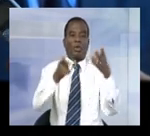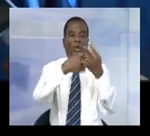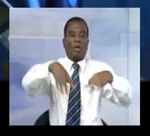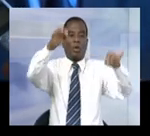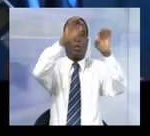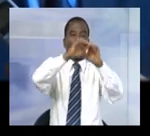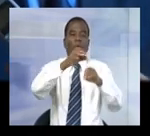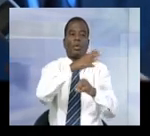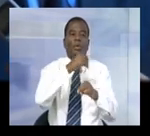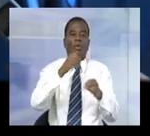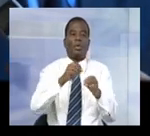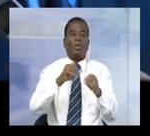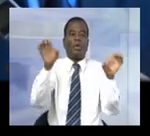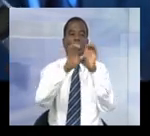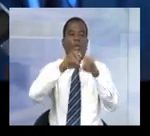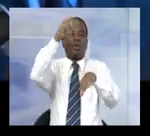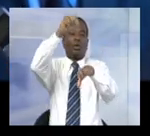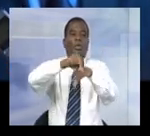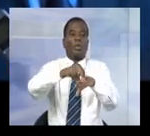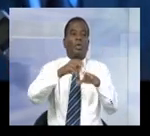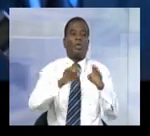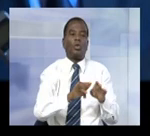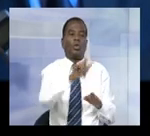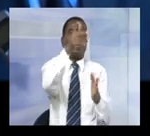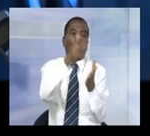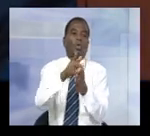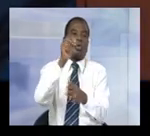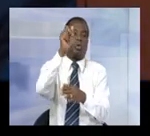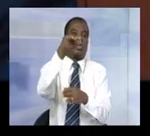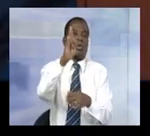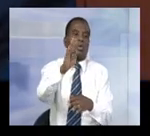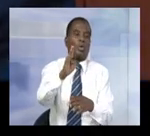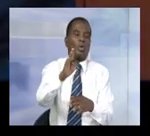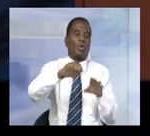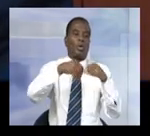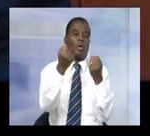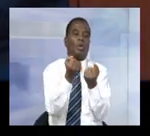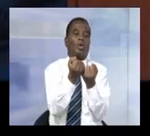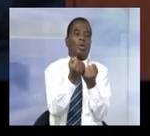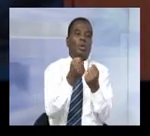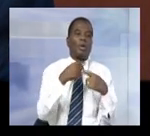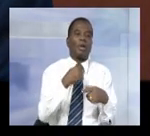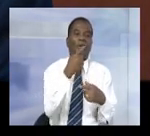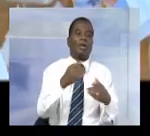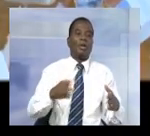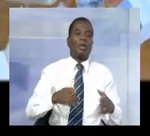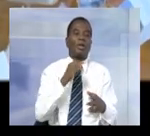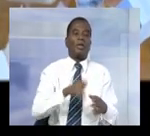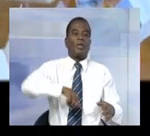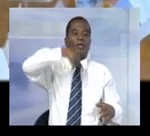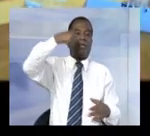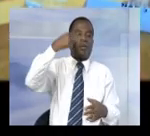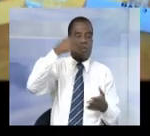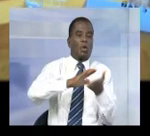important de la certification de l'aéroport Félix Houphouët-Boigny. La société NAS a exprimé sa fierté pour